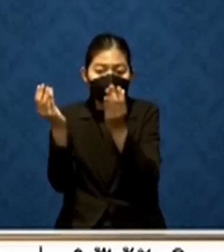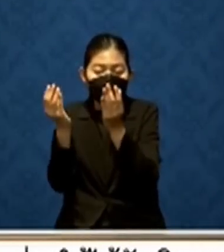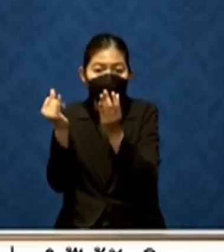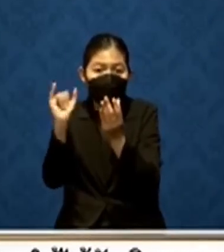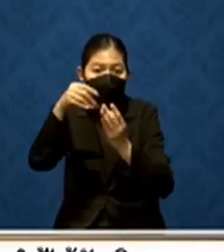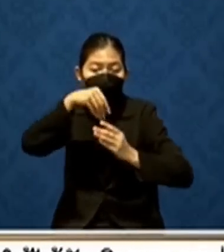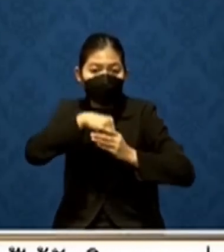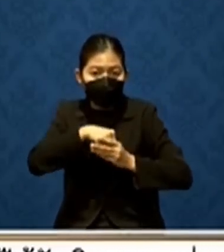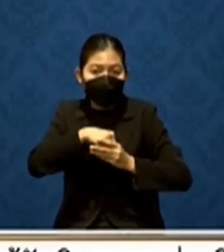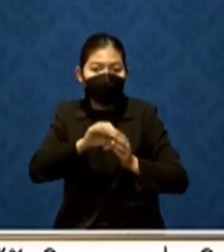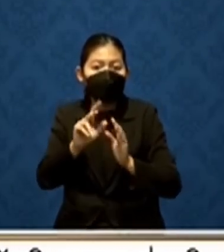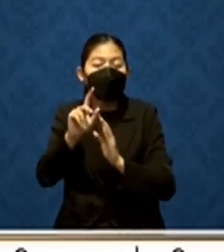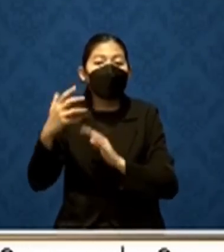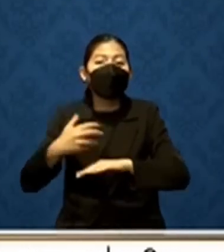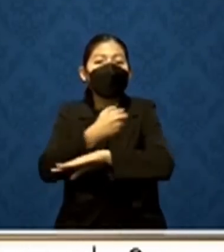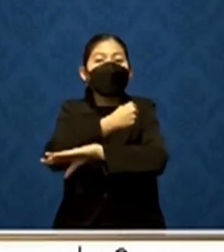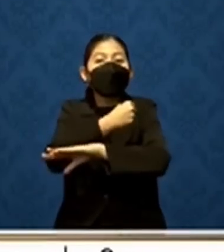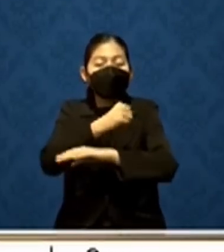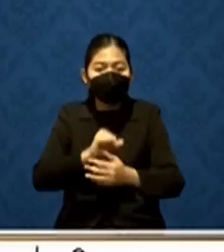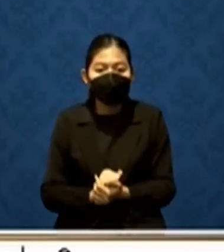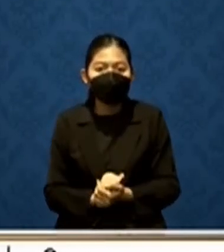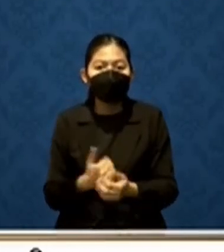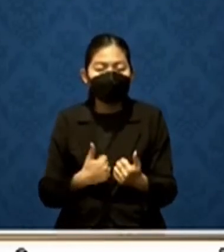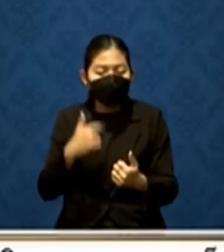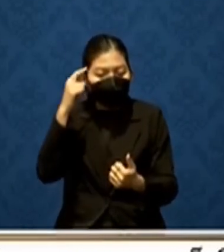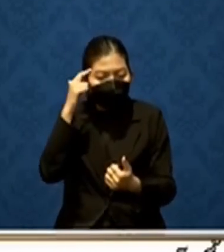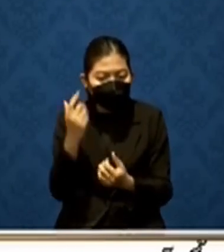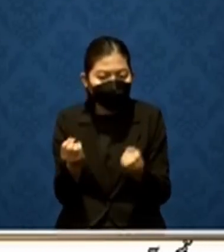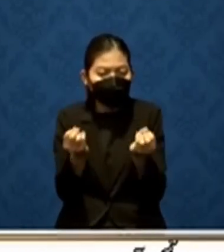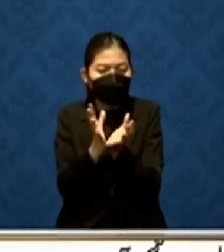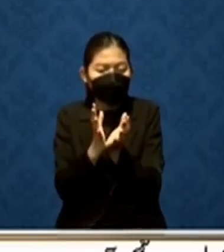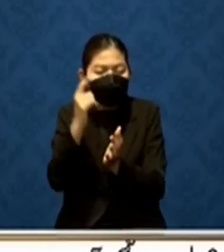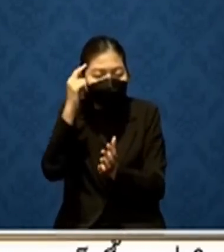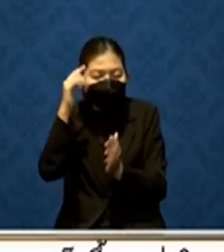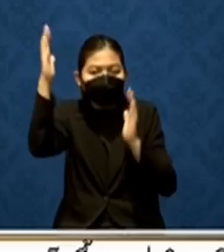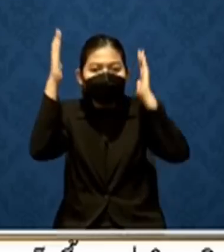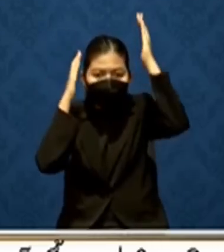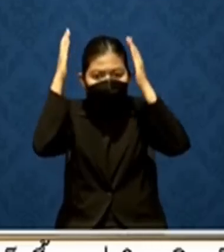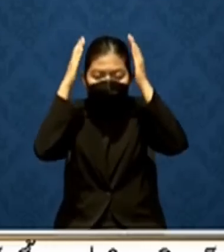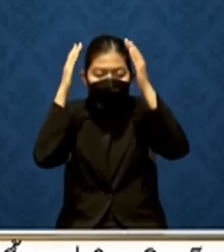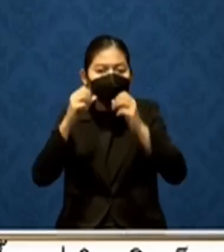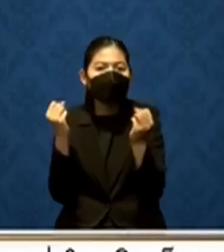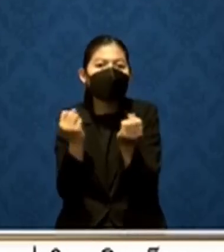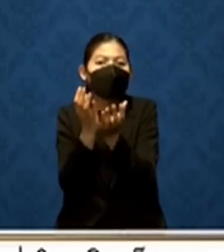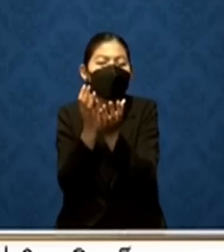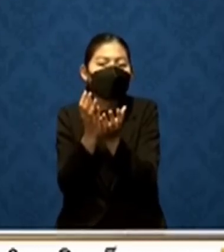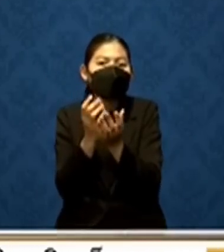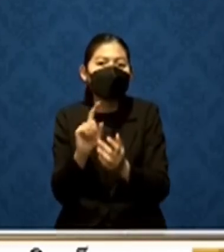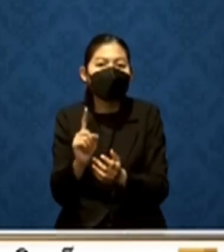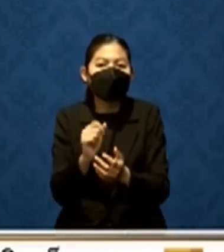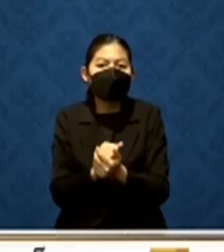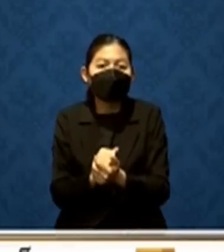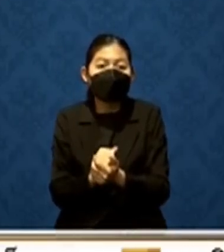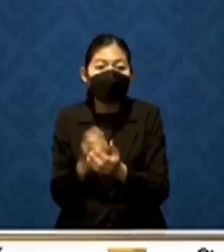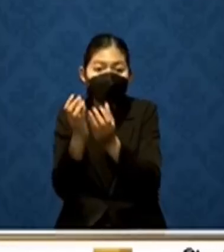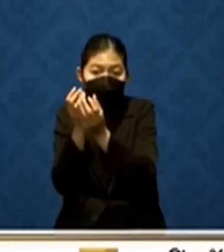อันถือเป็นธุรกิจการเมืองที่ทำลายอุดมมะการประชาธิปไตยเปลี่ยนจากระบบคุณธรรมนำ